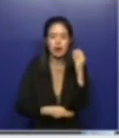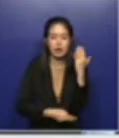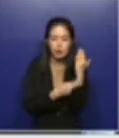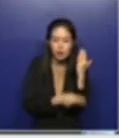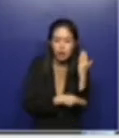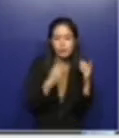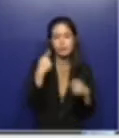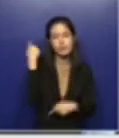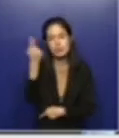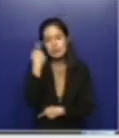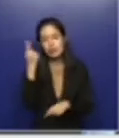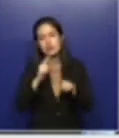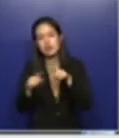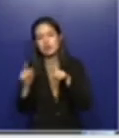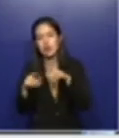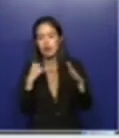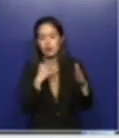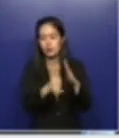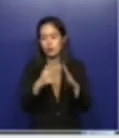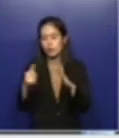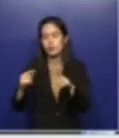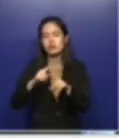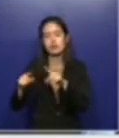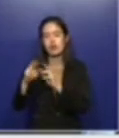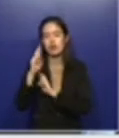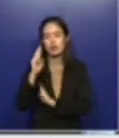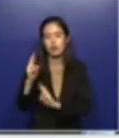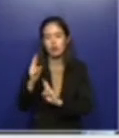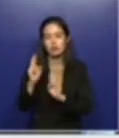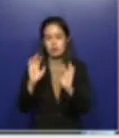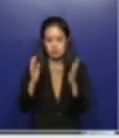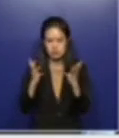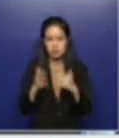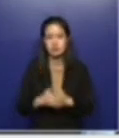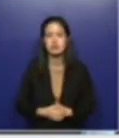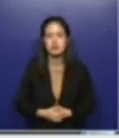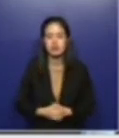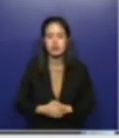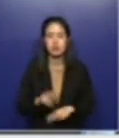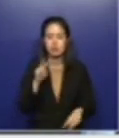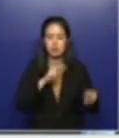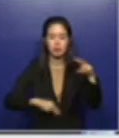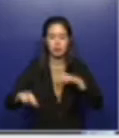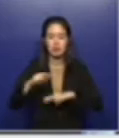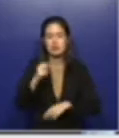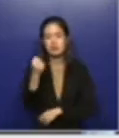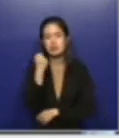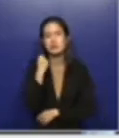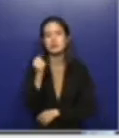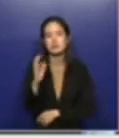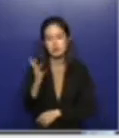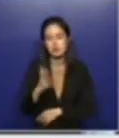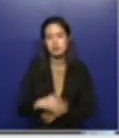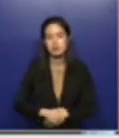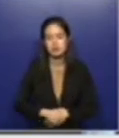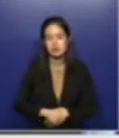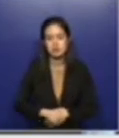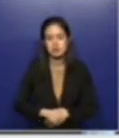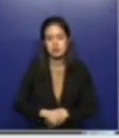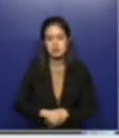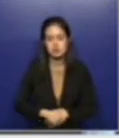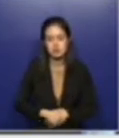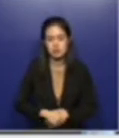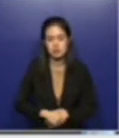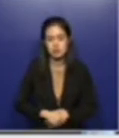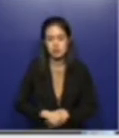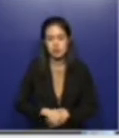ไปเพ่นพ่านผมขออนุญาตใช้คำนี้ครับท่านนะโดยไม่มีการควบคุมดูแลโดยอ้างว่าเขาละเมิดกรณี